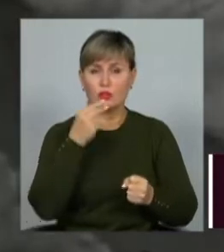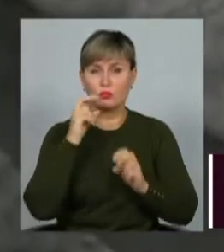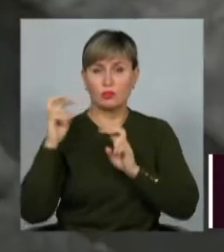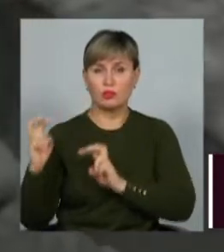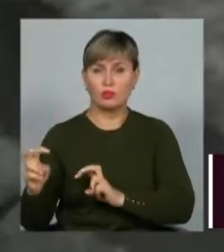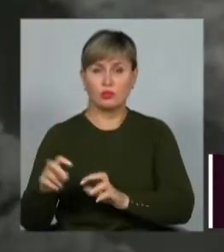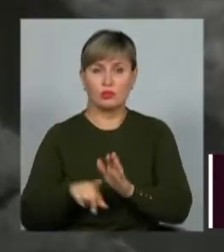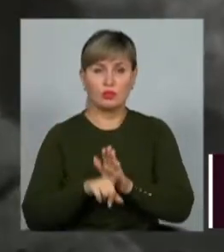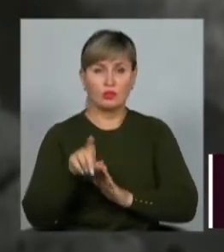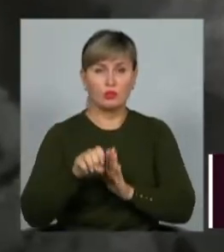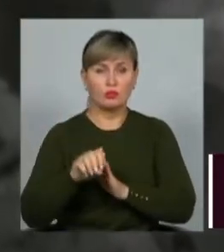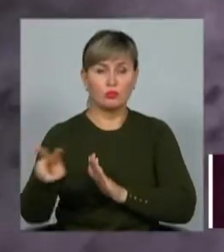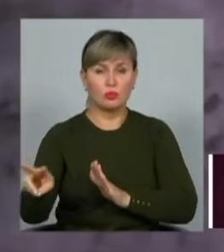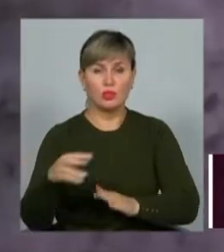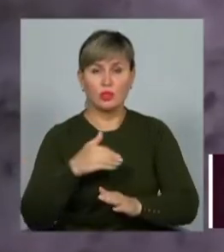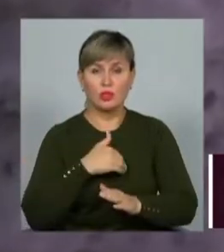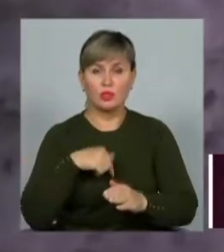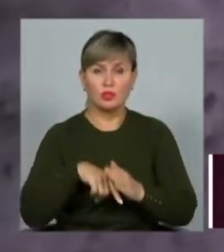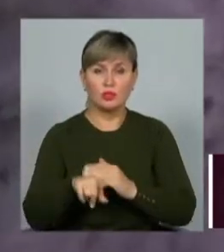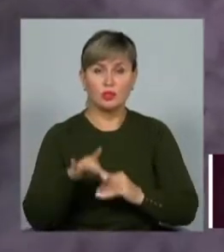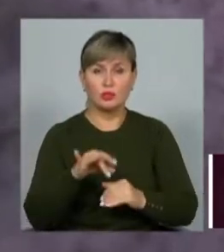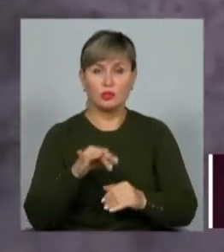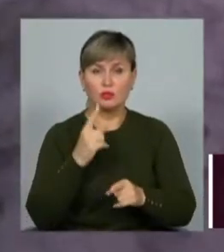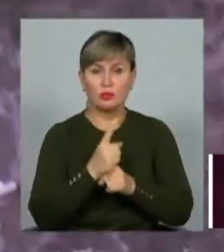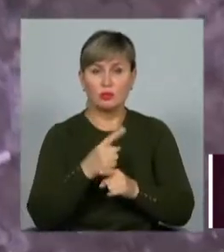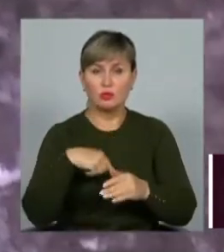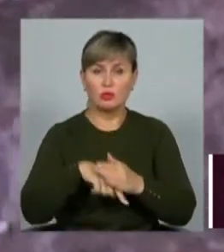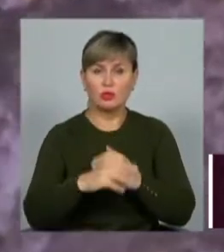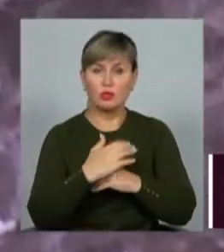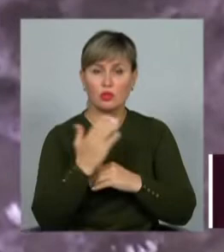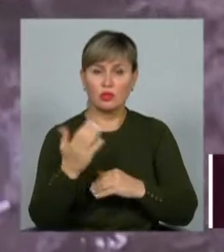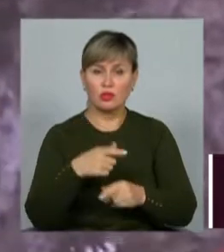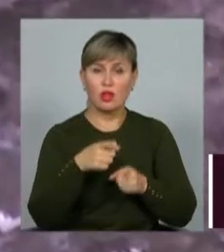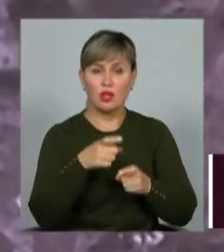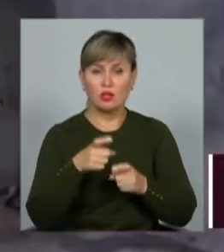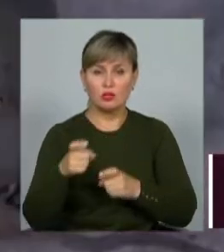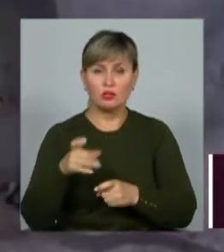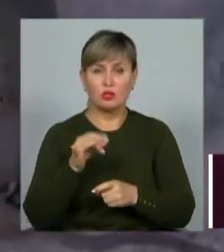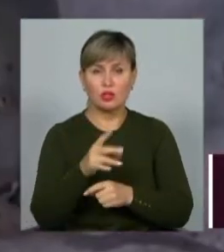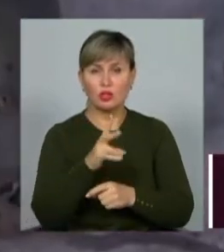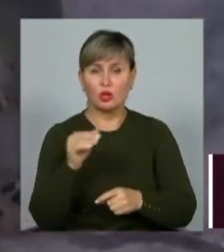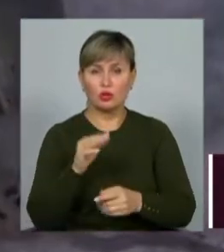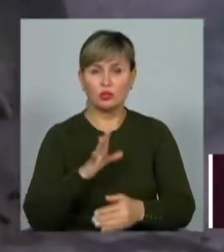пассажиров бросились на утек, пытаясь на ходу избавиться от запрещенных предметов – автоматического оружия и ножа.